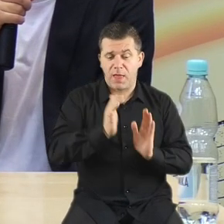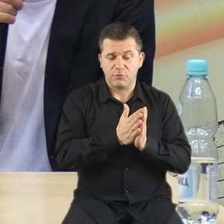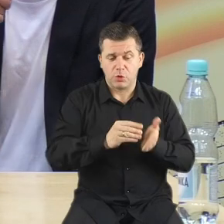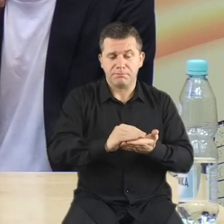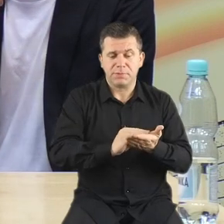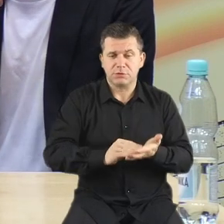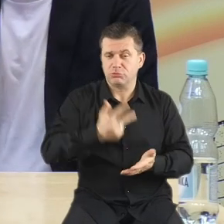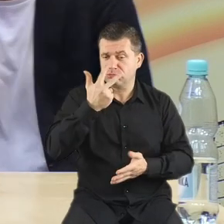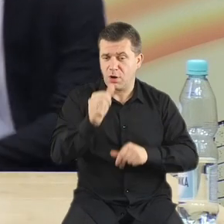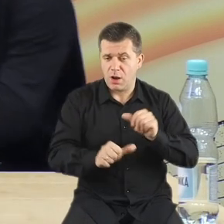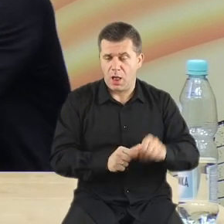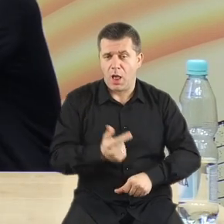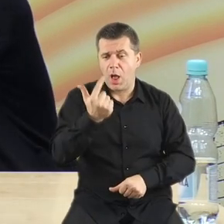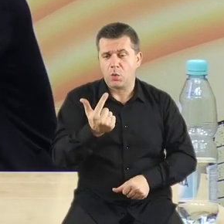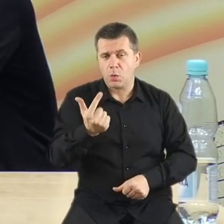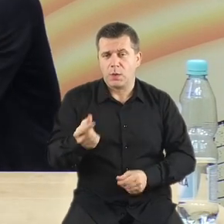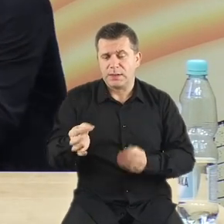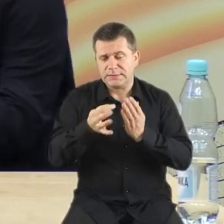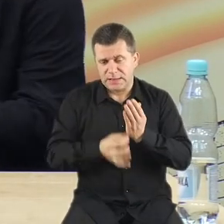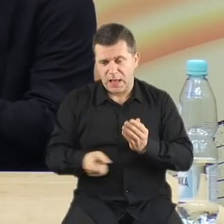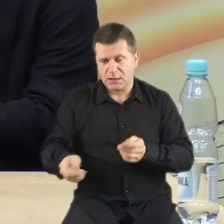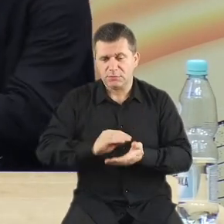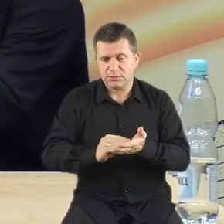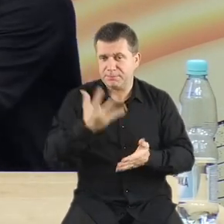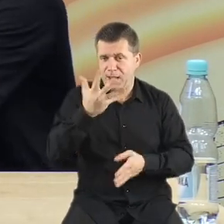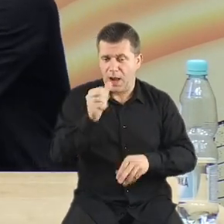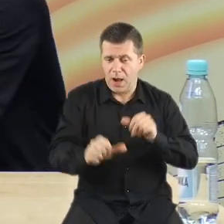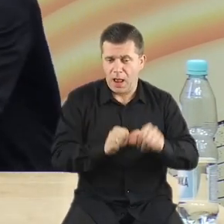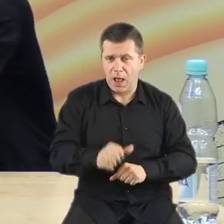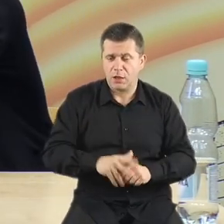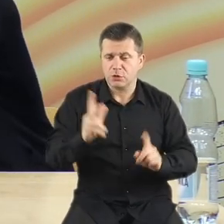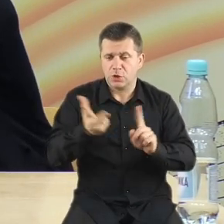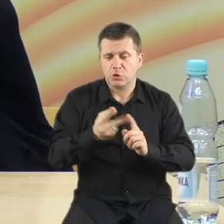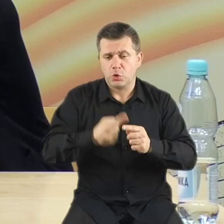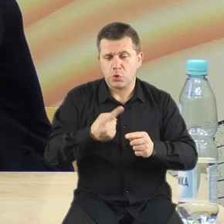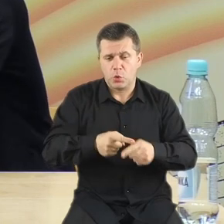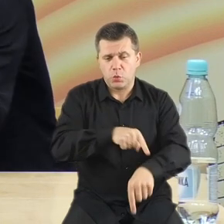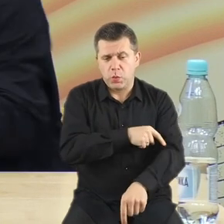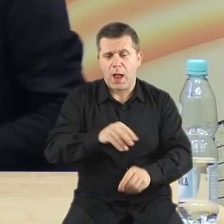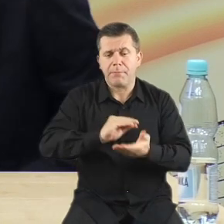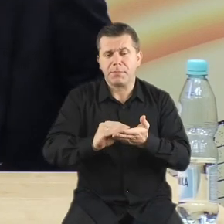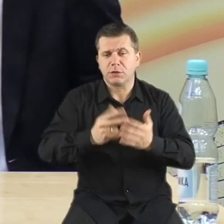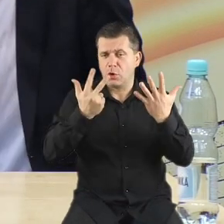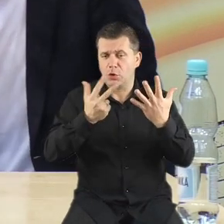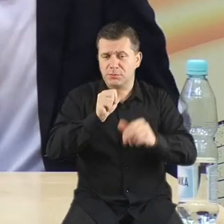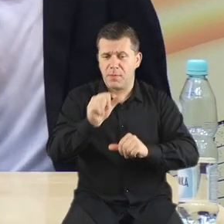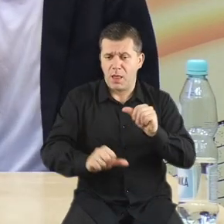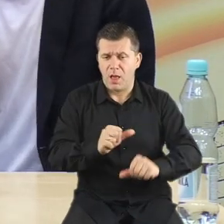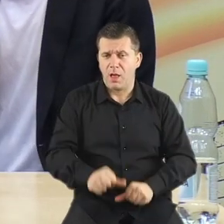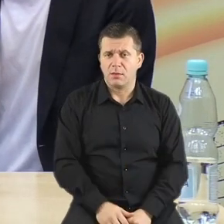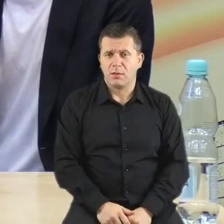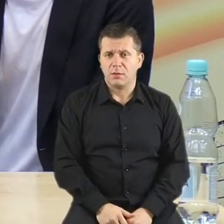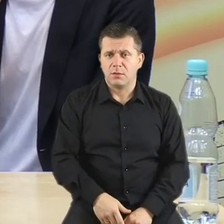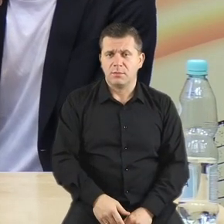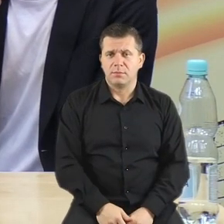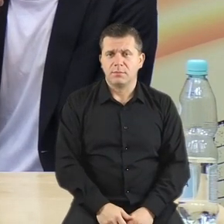lata, drugą, mimo że jest cienka, też pisałem 5 lat, no, trzecia jest trochę dłuższa, ale pisałem w sumie 8 lat. No